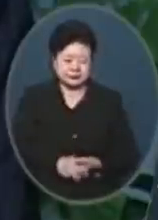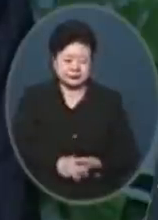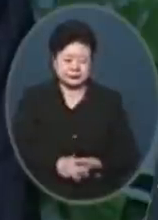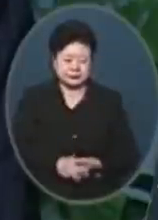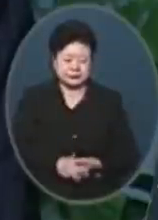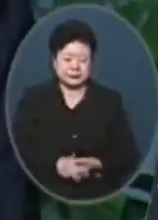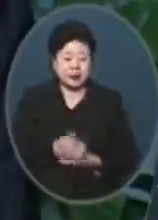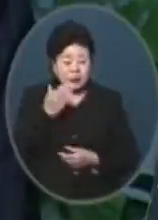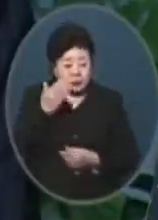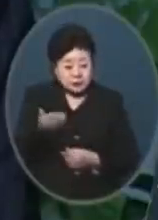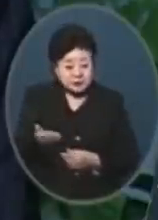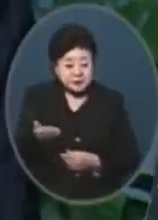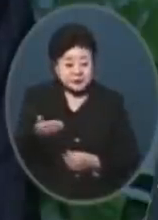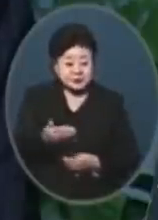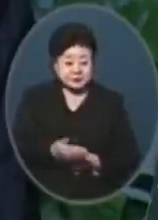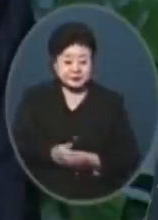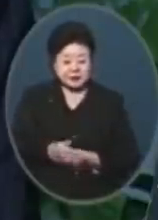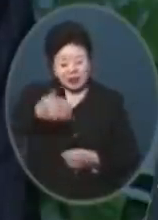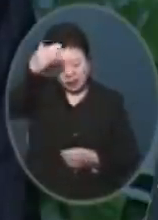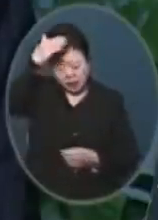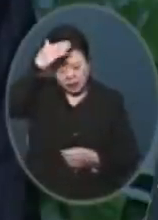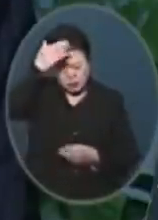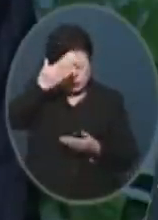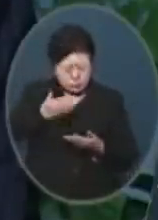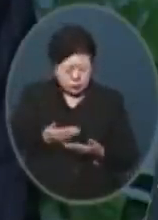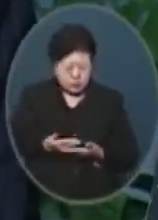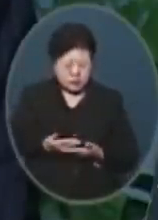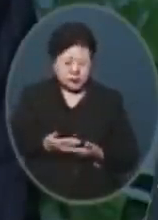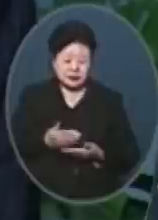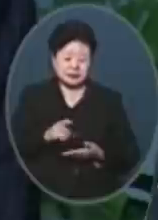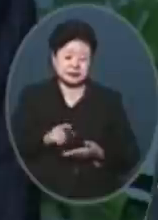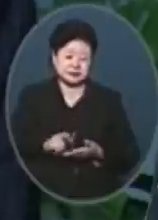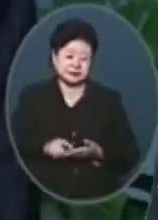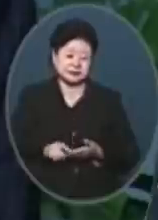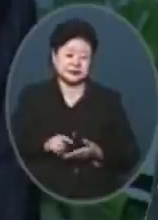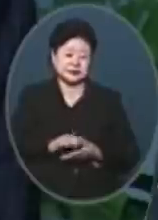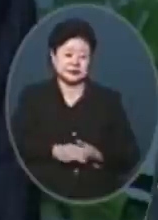여러분이 저에게 안수기도를 요청하는